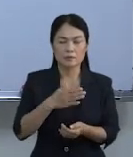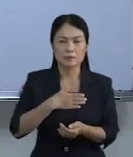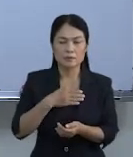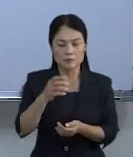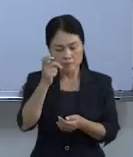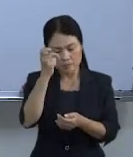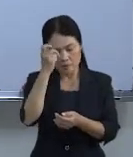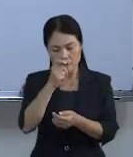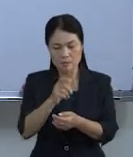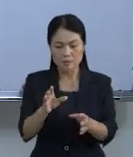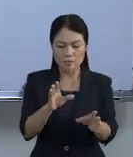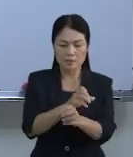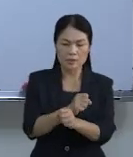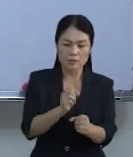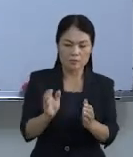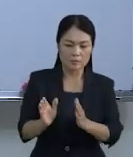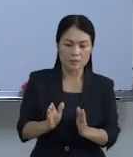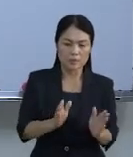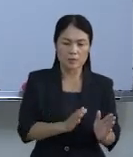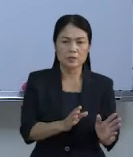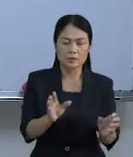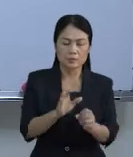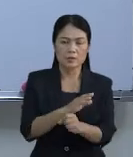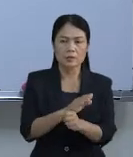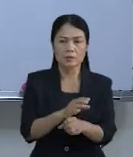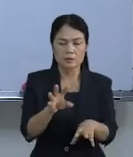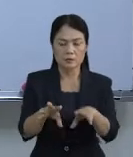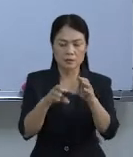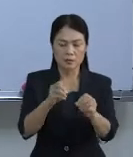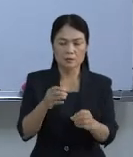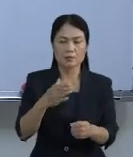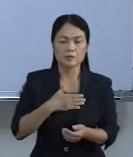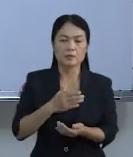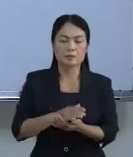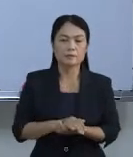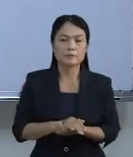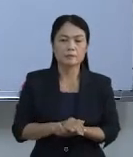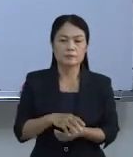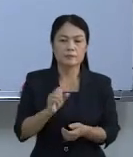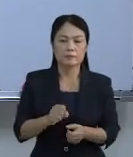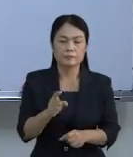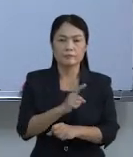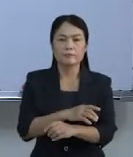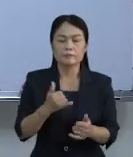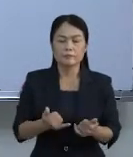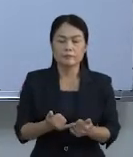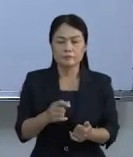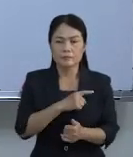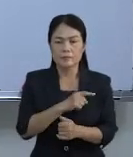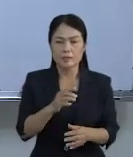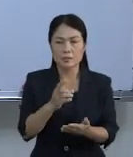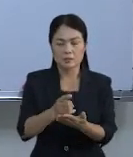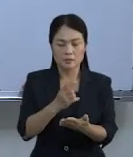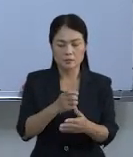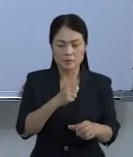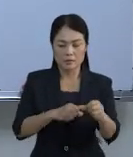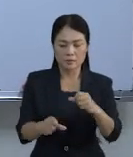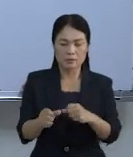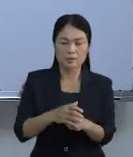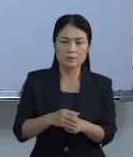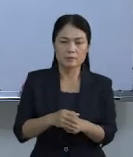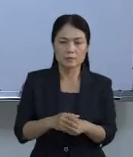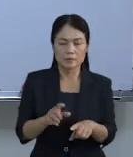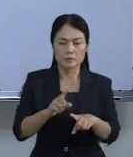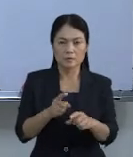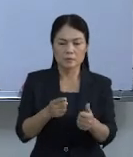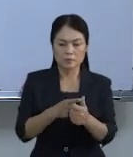con ban riêng chăm xong rồi ạ cục còn hai xong rồi riêng môi lực rú nè con á bà chẳng ngay ní dưa nâng riêng mới riêng một to phần tay